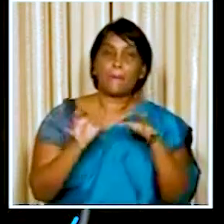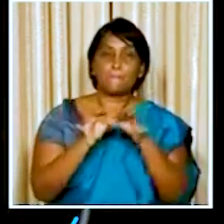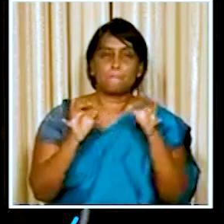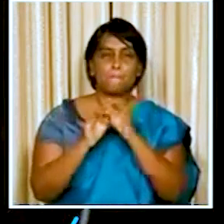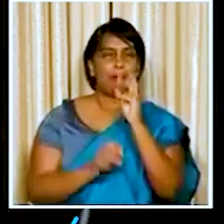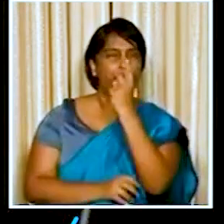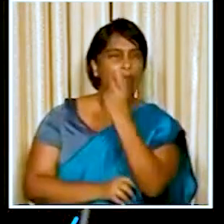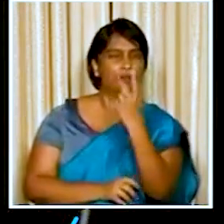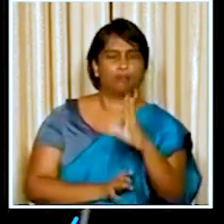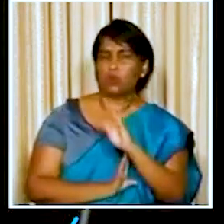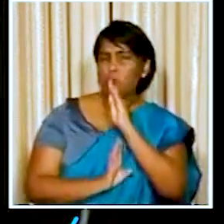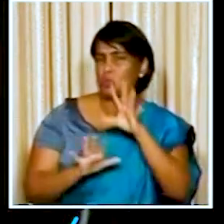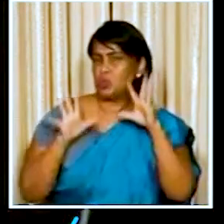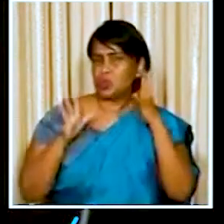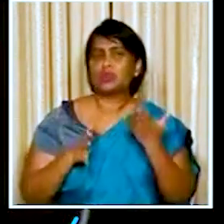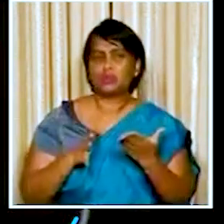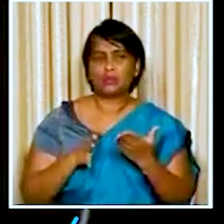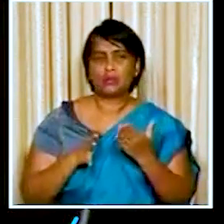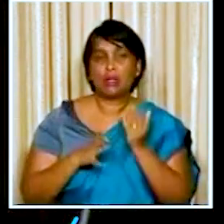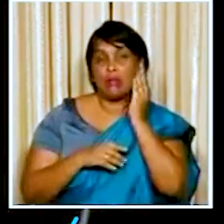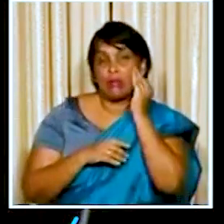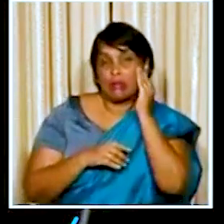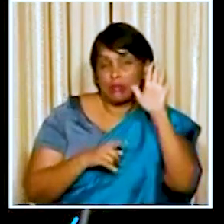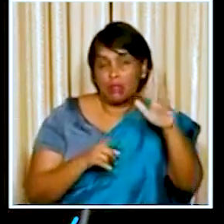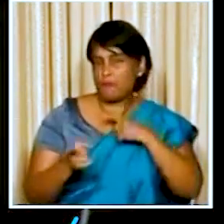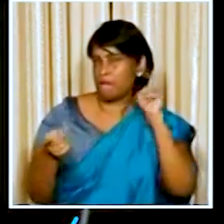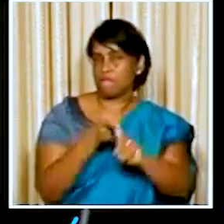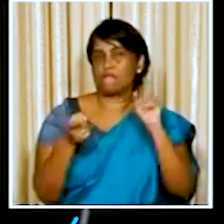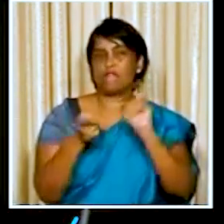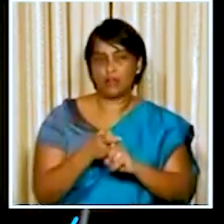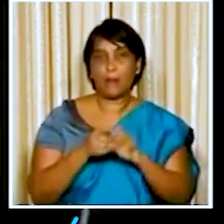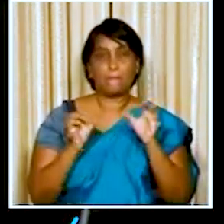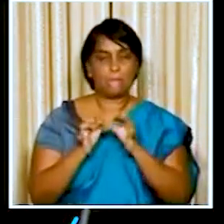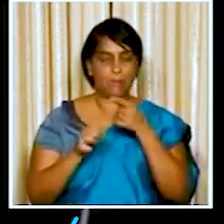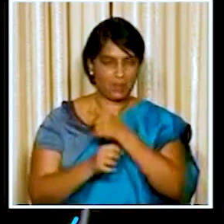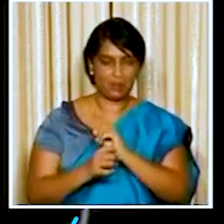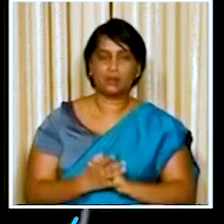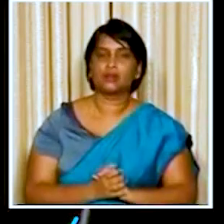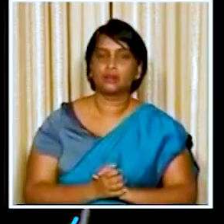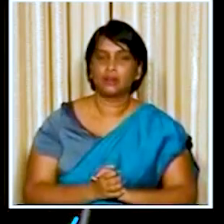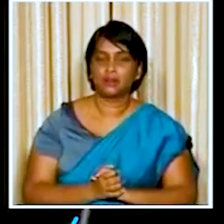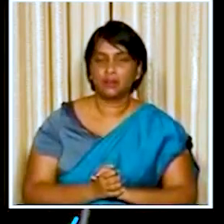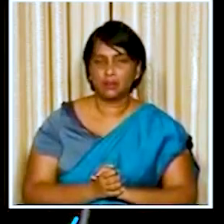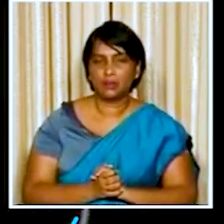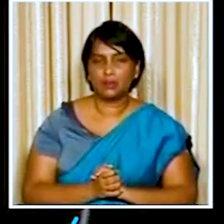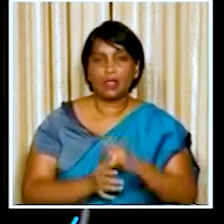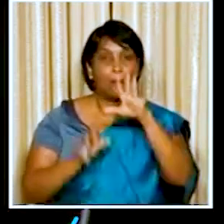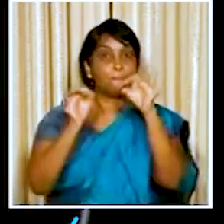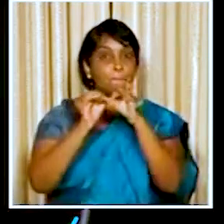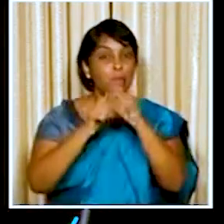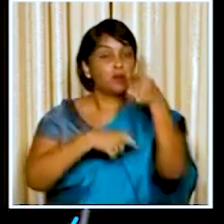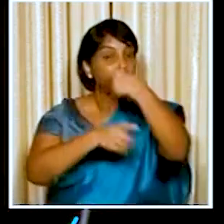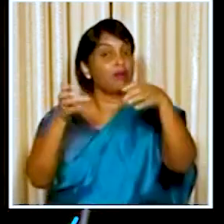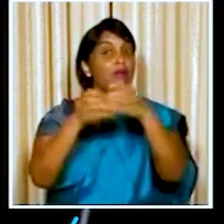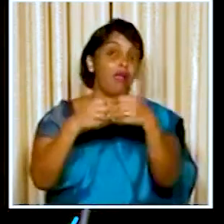කීප දෙනෙකුට පුදුමාකාර ගහන් කාන්තාවෝ එක්ක එරියස් එකක් තියෙන බණ්ඩාරලට සෙට් එකක් ඔය පැත්තේ ඉන්නවා. අන්නේ බණ්ඩාරලා සෙට්